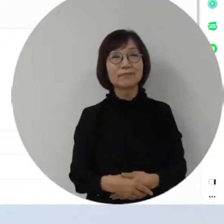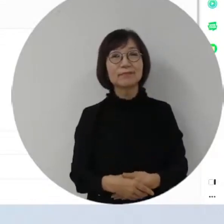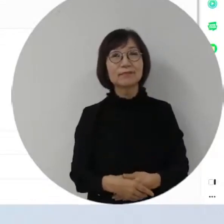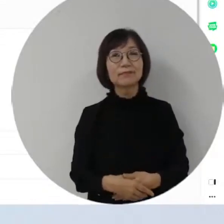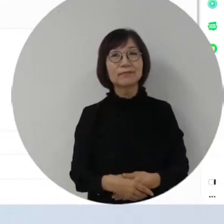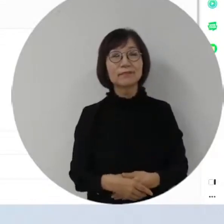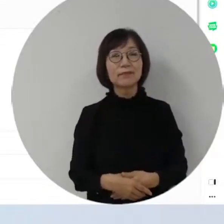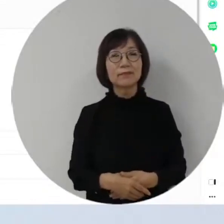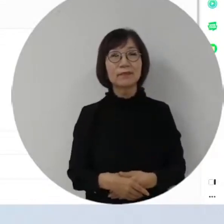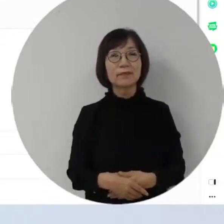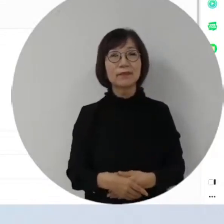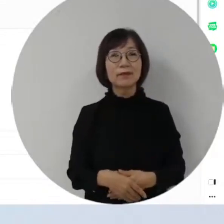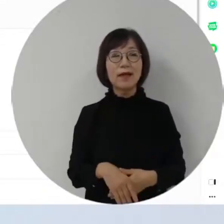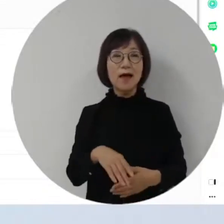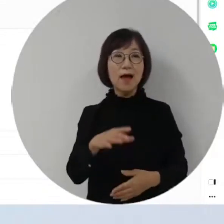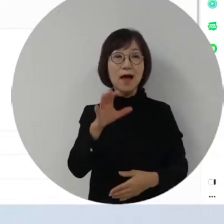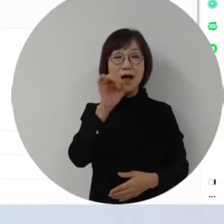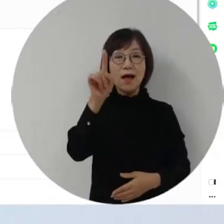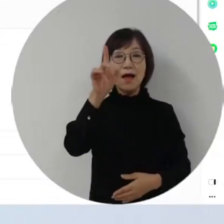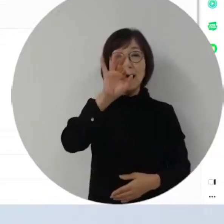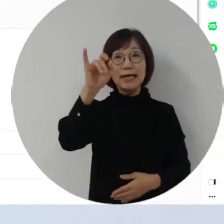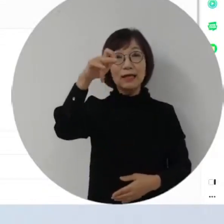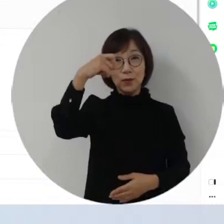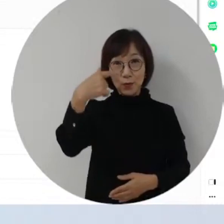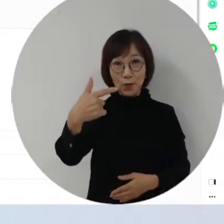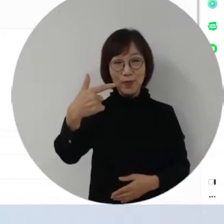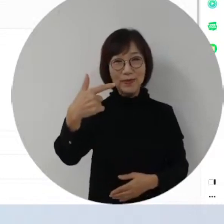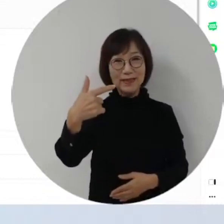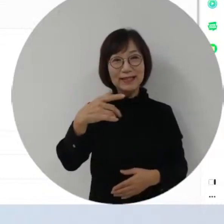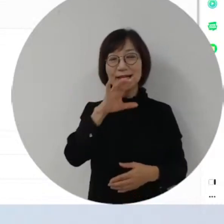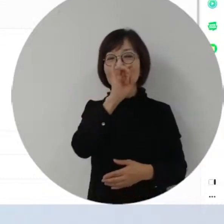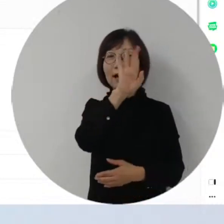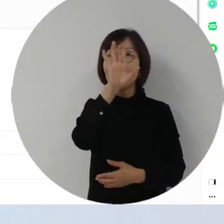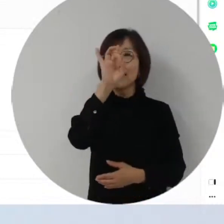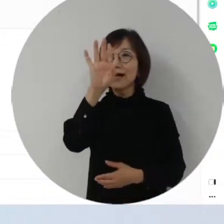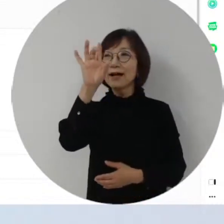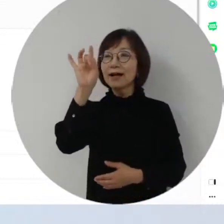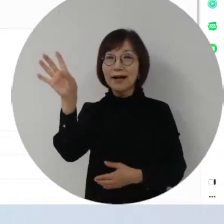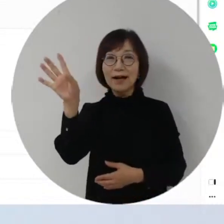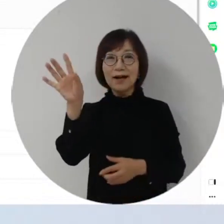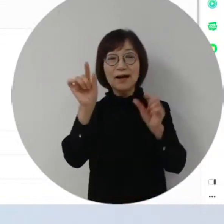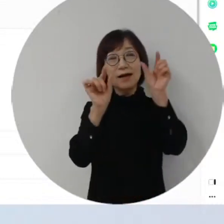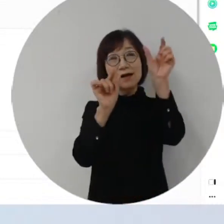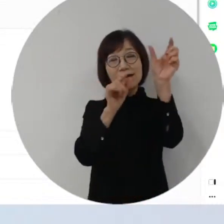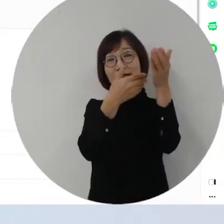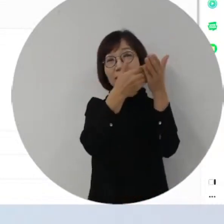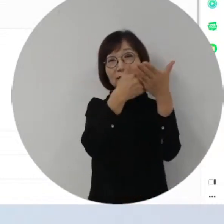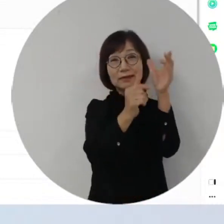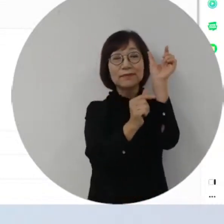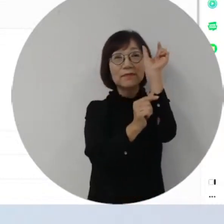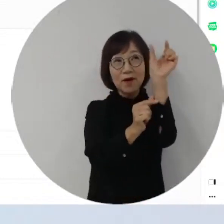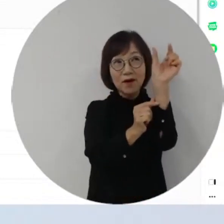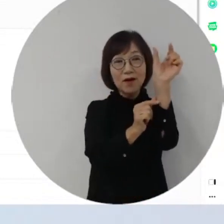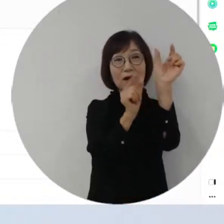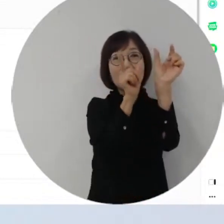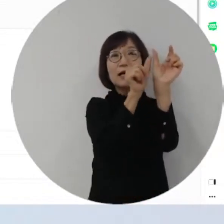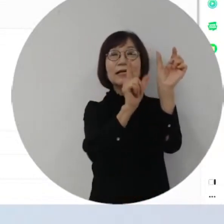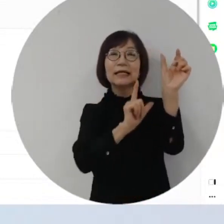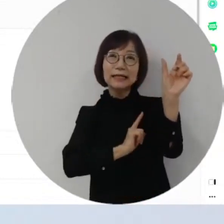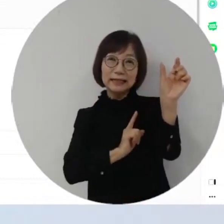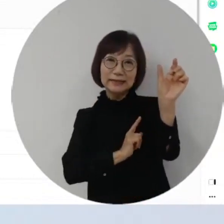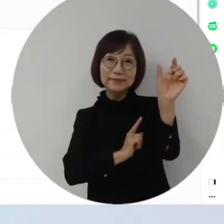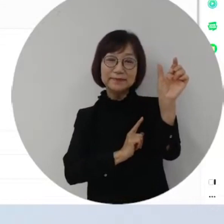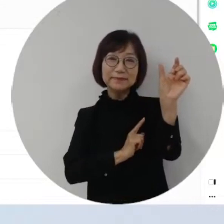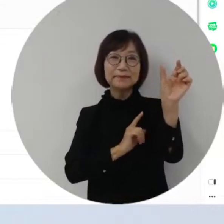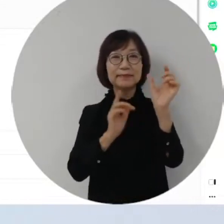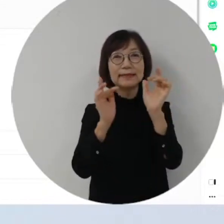아이콘은요, 여기 보이는 거 보이시나요? 각자 페이지에 아이콘을 표시하고 이름, 요